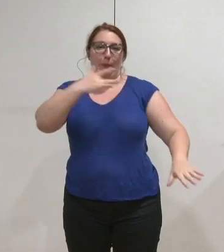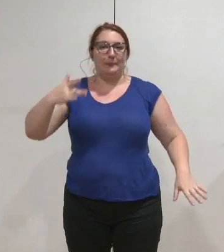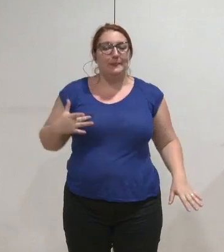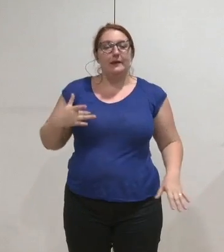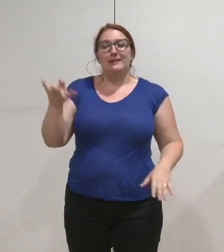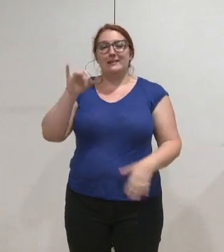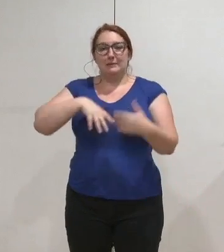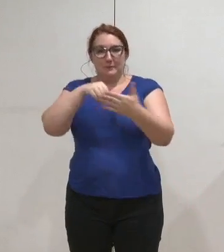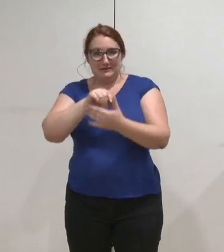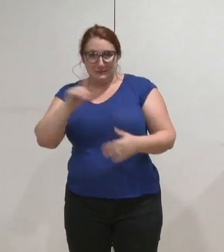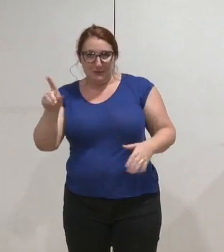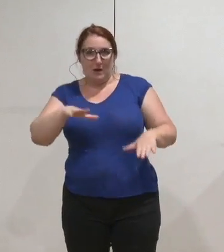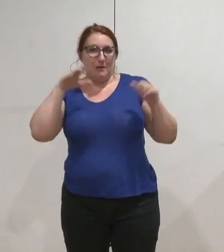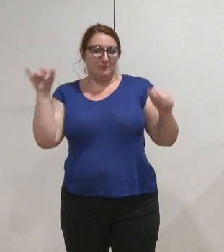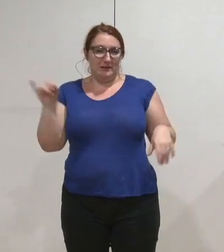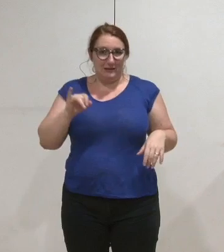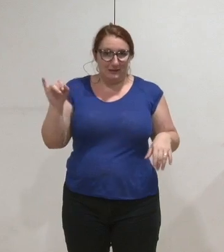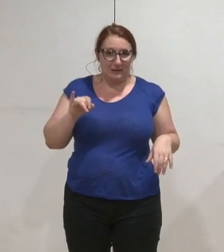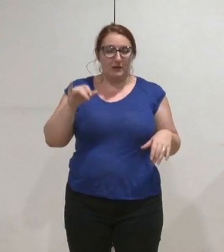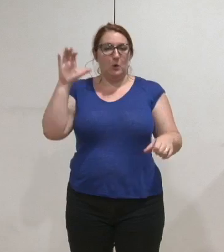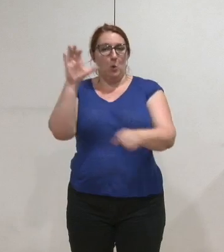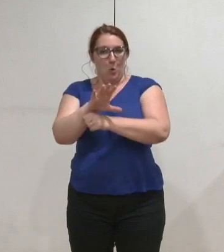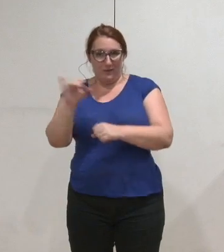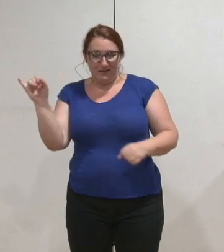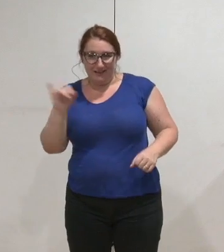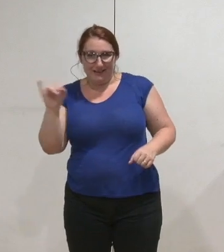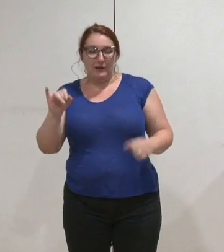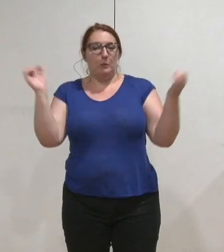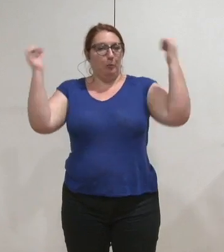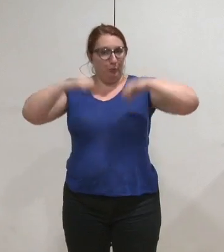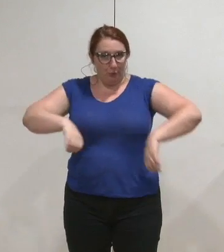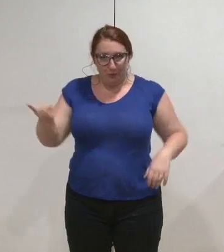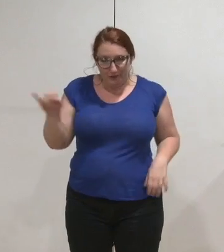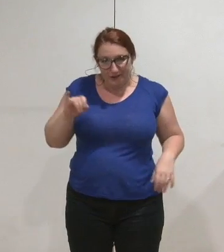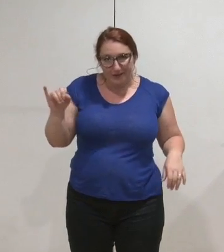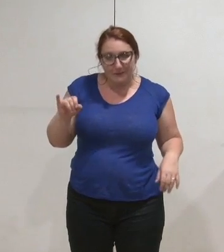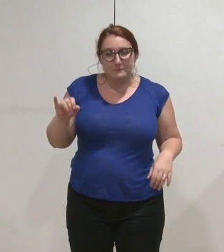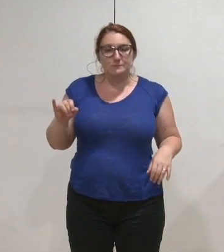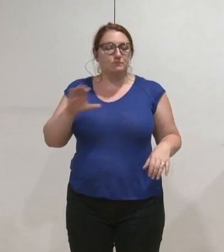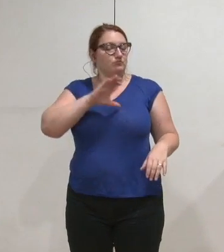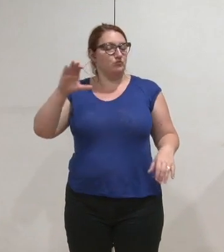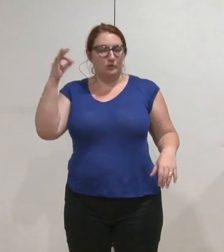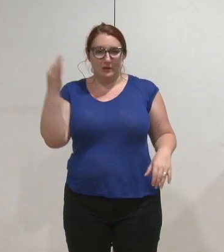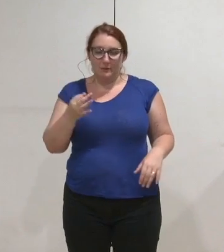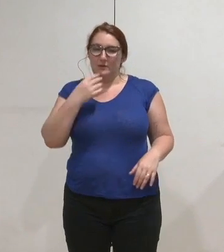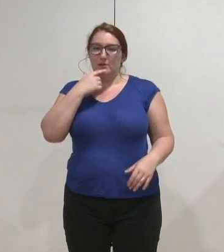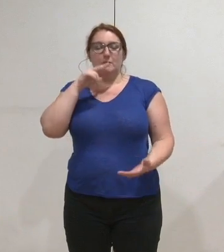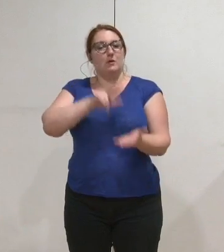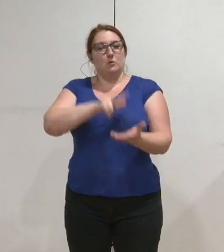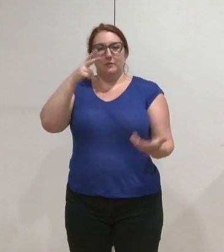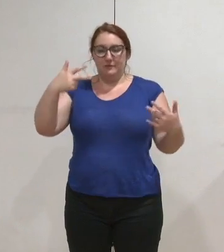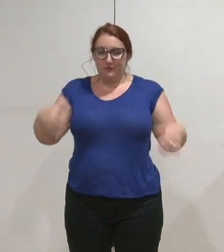ne prend pas part au vote qui s'abstient qui vote contre qui vote pour unanimité délibération